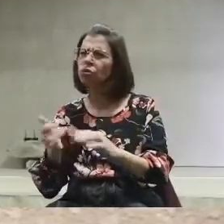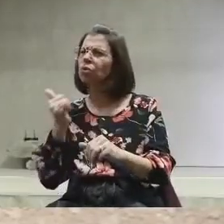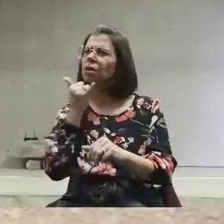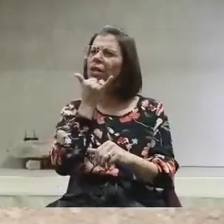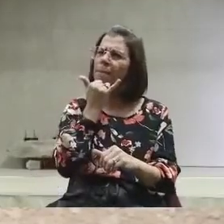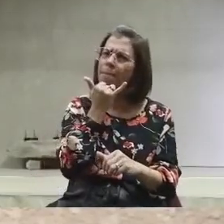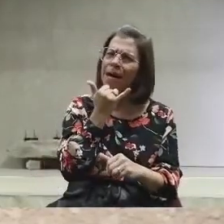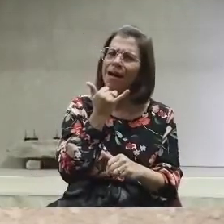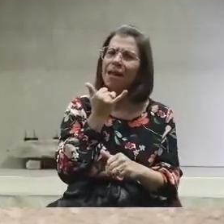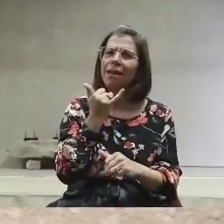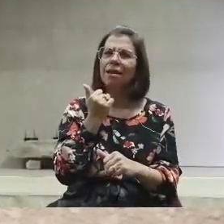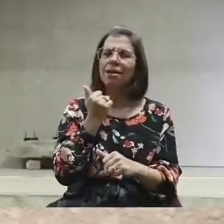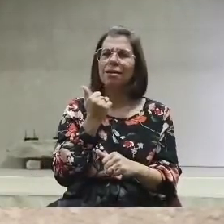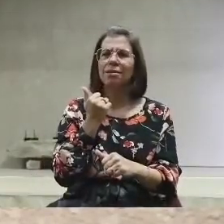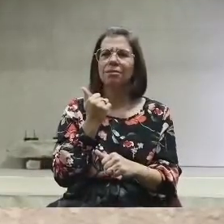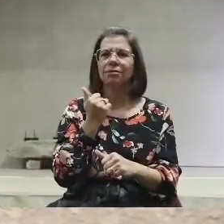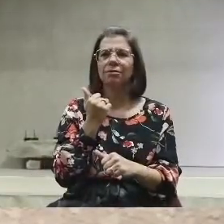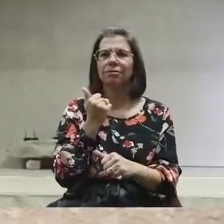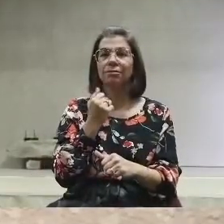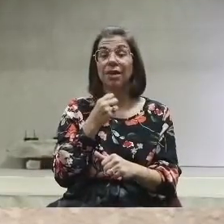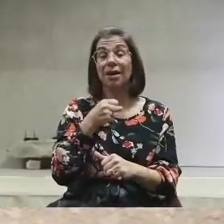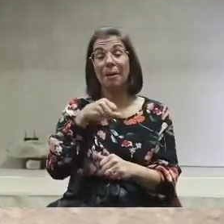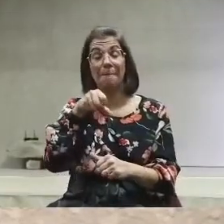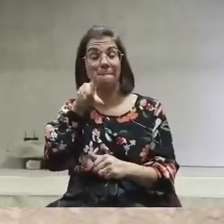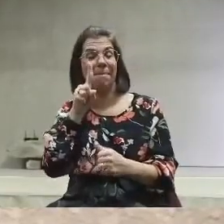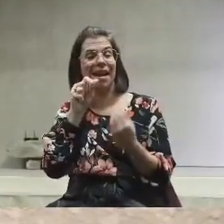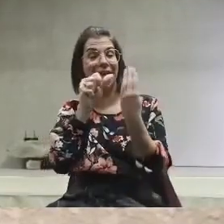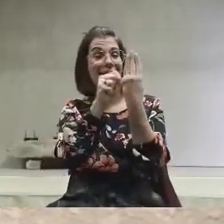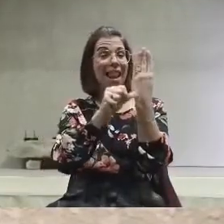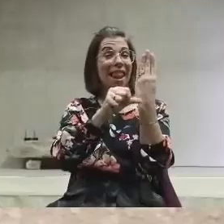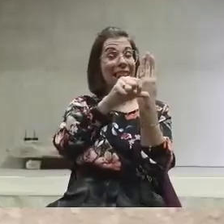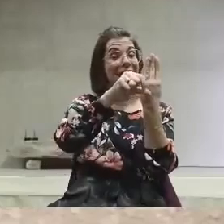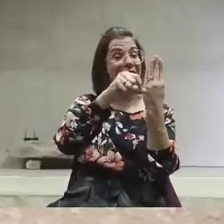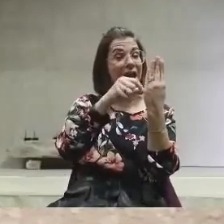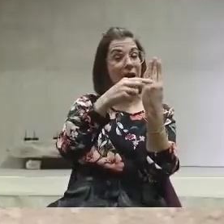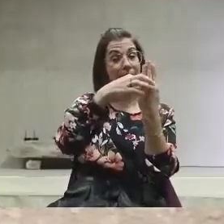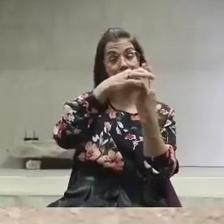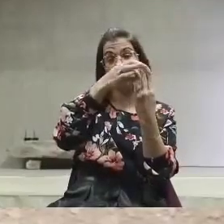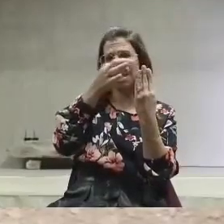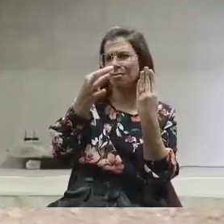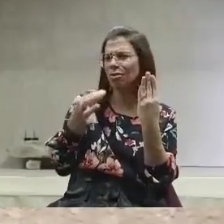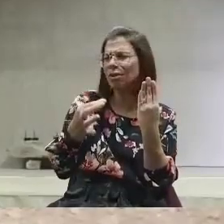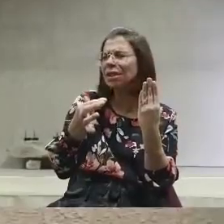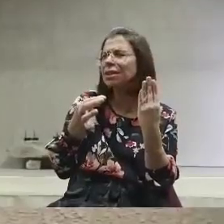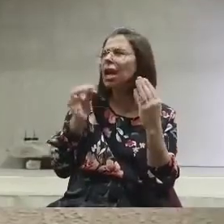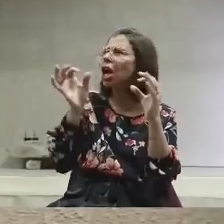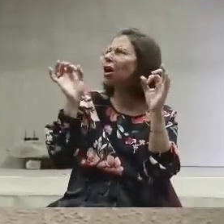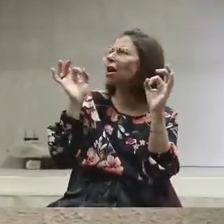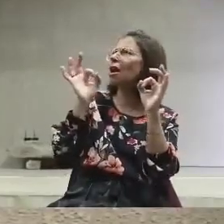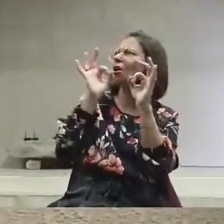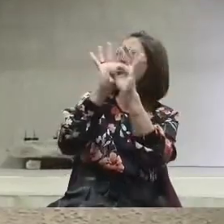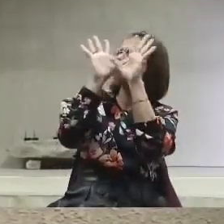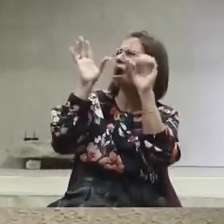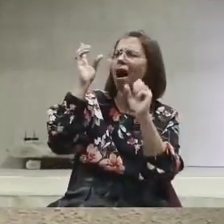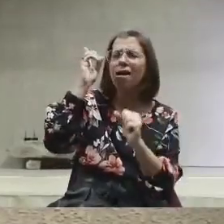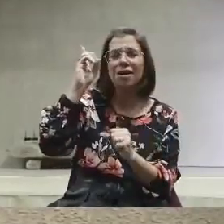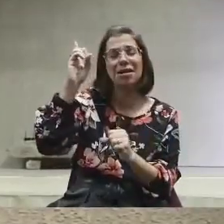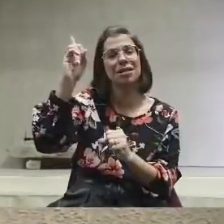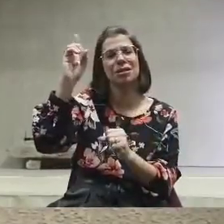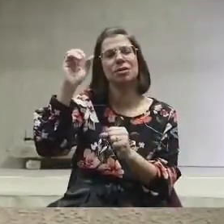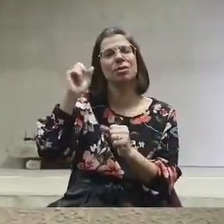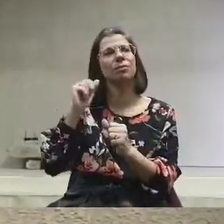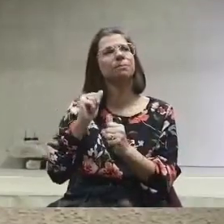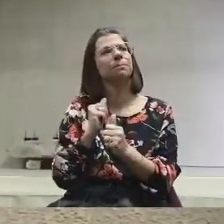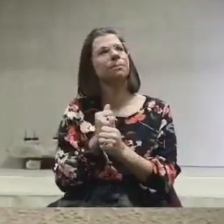Bible dit, gloire à Dieu. Alors, si je devais expliquer le verset malédiction de la loi, ça prendrait un petit peu plus de